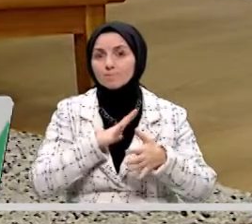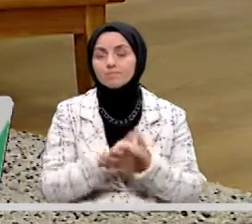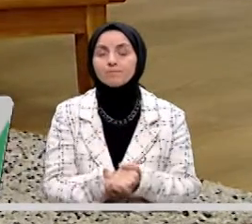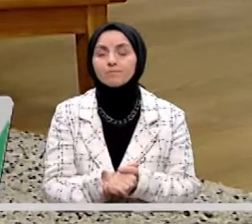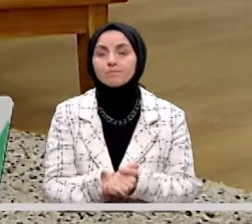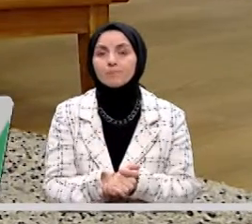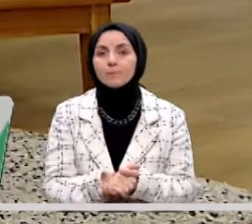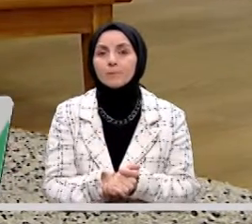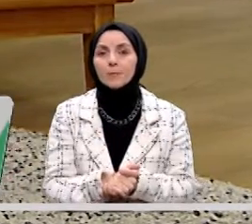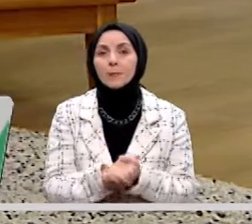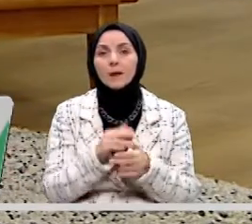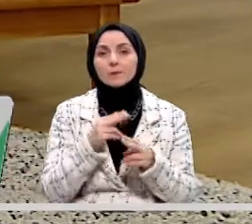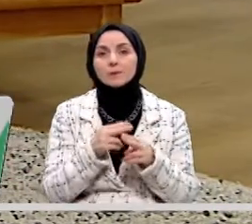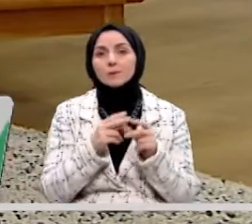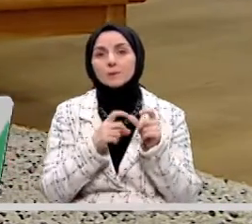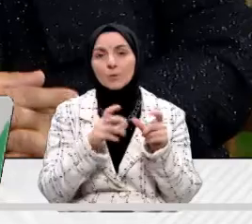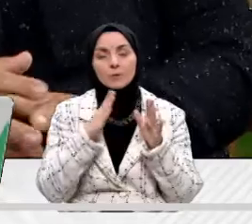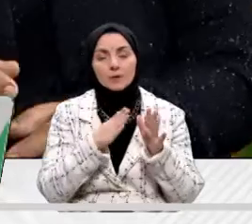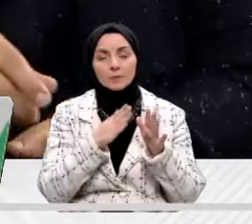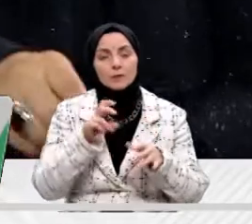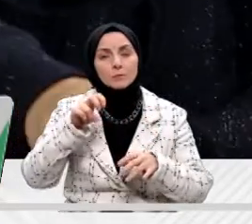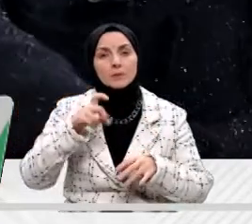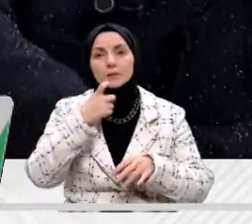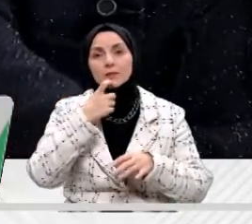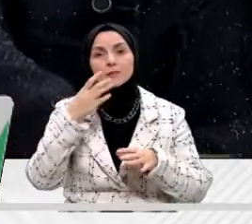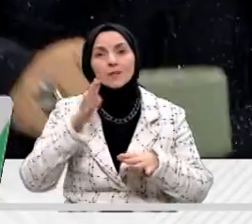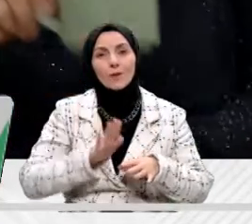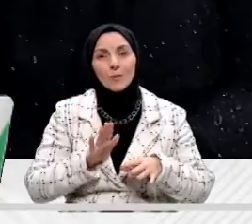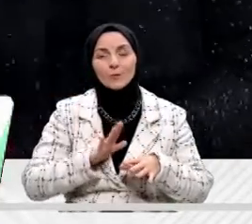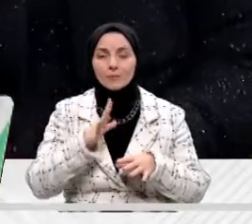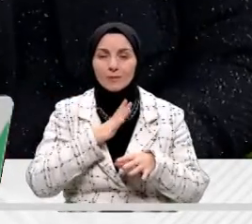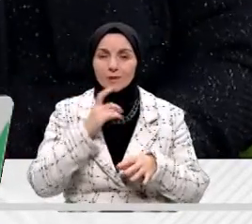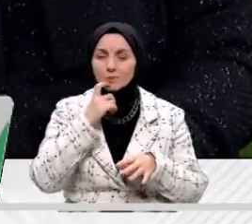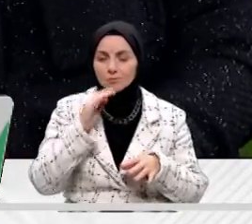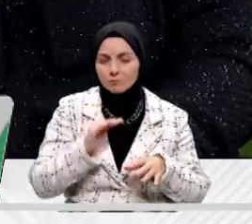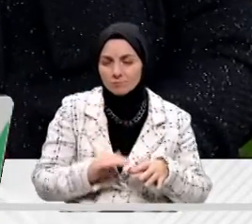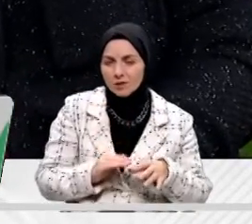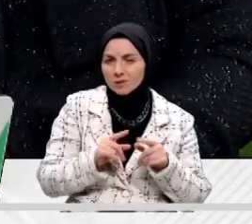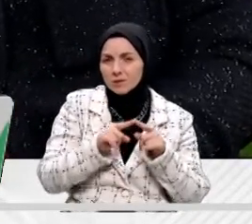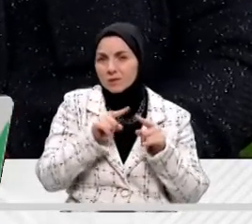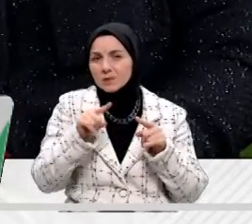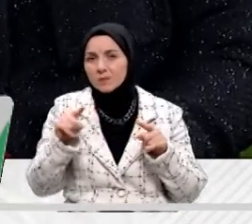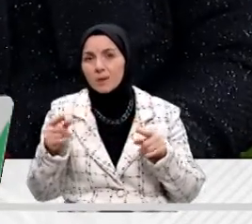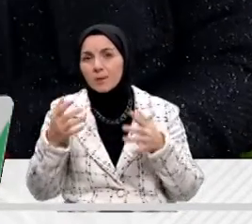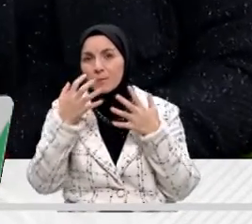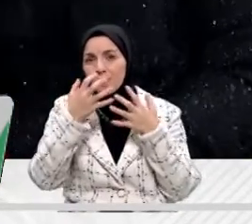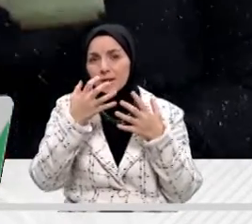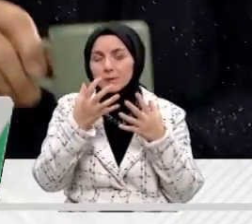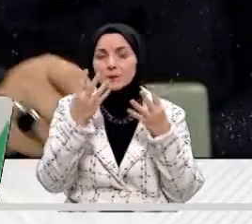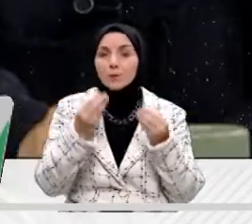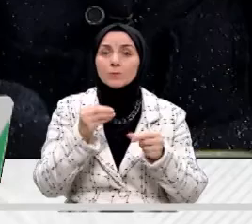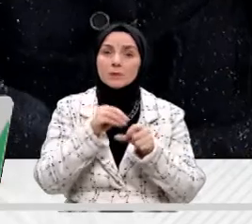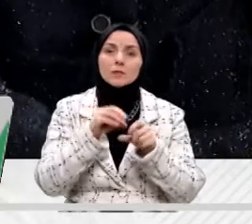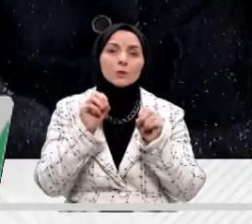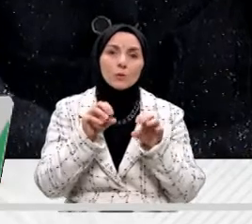hızlıca sorulardan devam edeceğim 8 yaşında oğlum var değişik bir soru küçüklüğünden itibaren merhametli olması yönünde öğretici uygulamalar